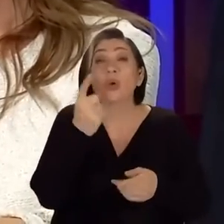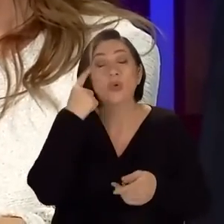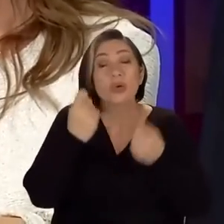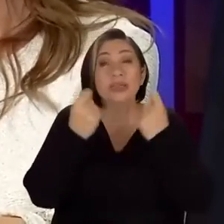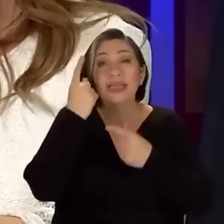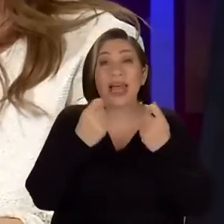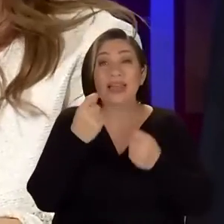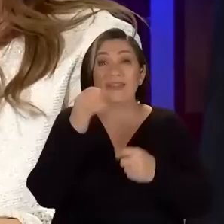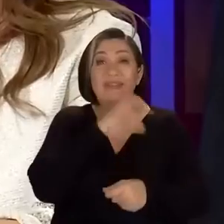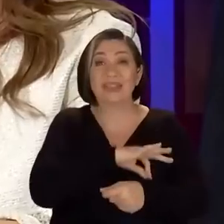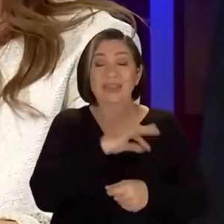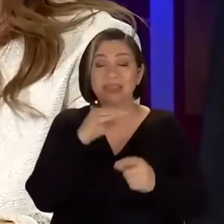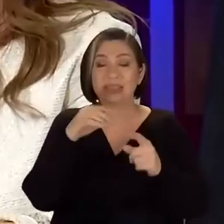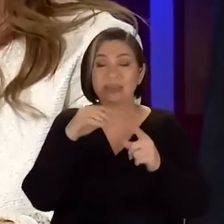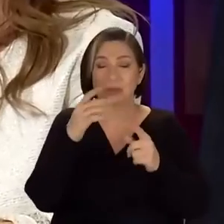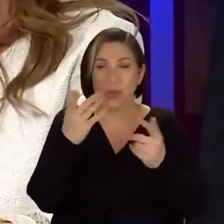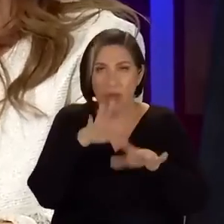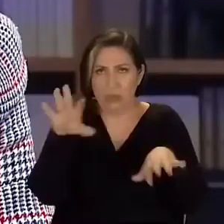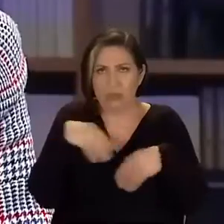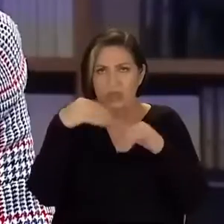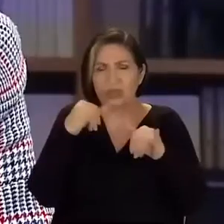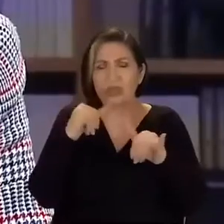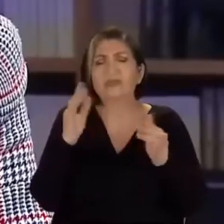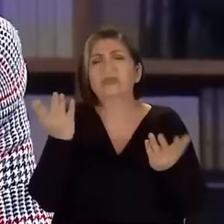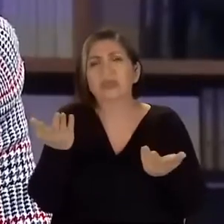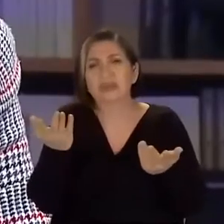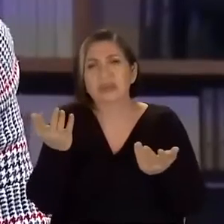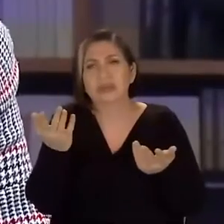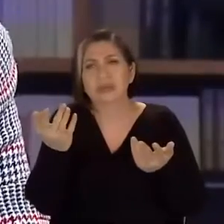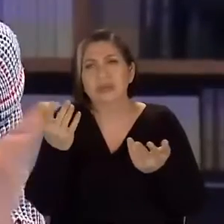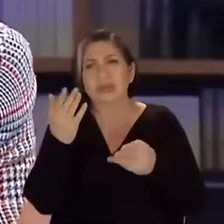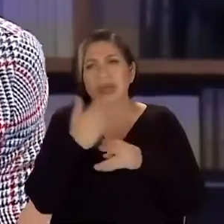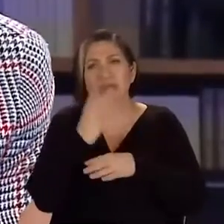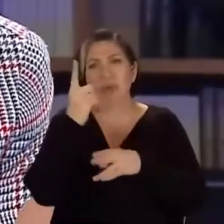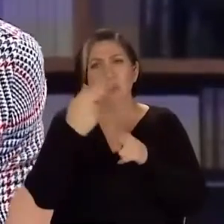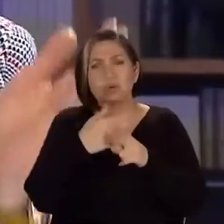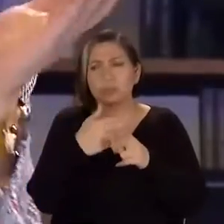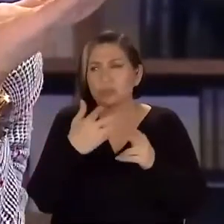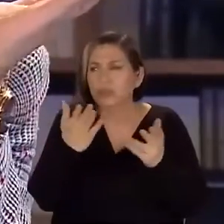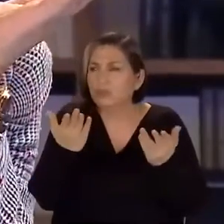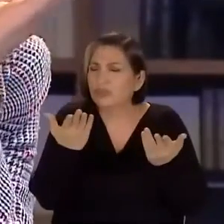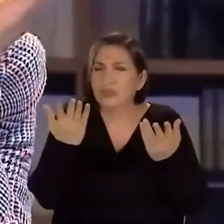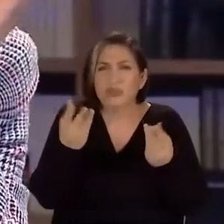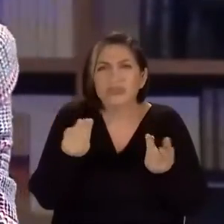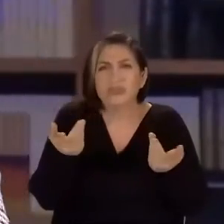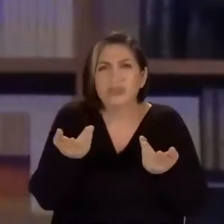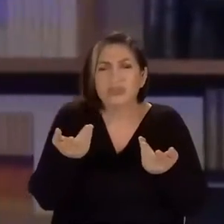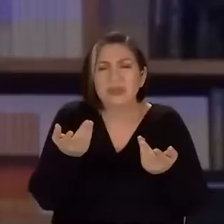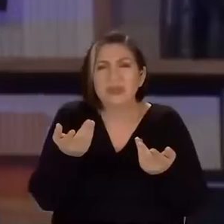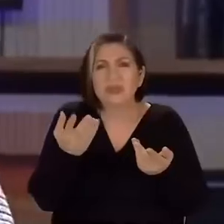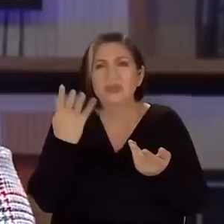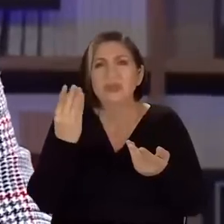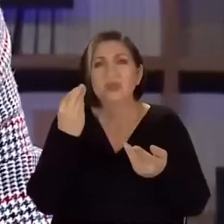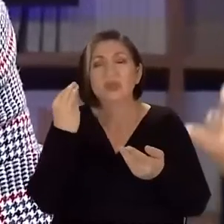hangi bahsetmeye çalıştı. Hangi distopya içinde yaşıyoruz zaten? Hangi, Erkan Bey, bunun gerçek bir örneğini vereyim. Ne oldu burada, ne oldu? Çok